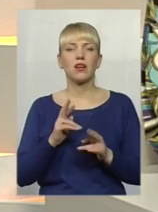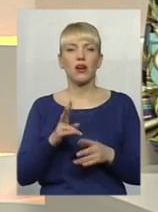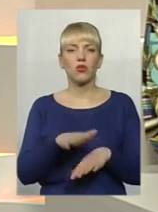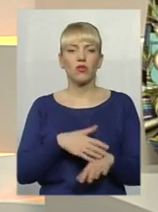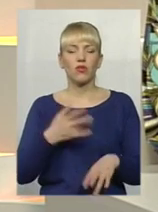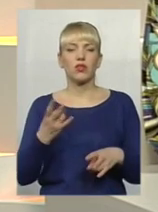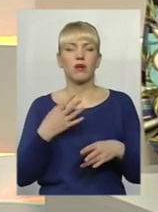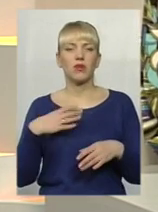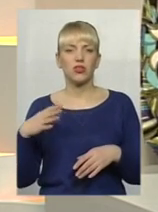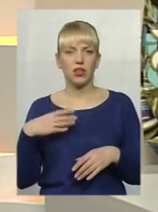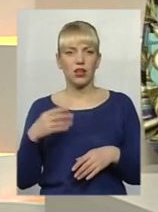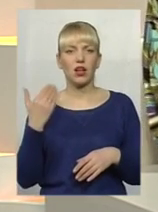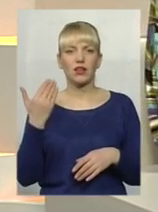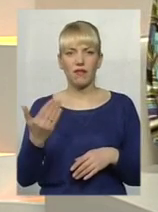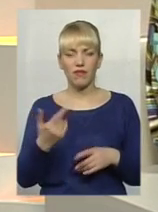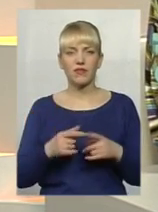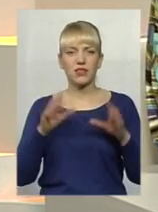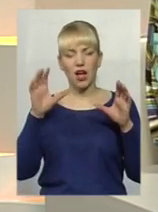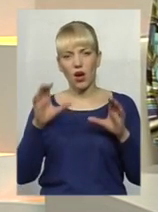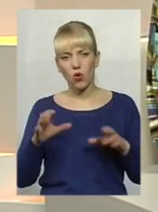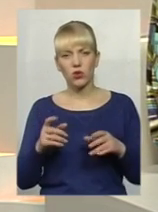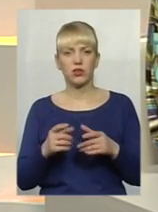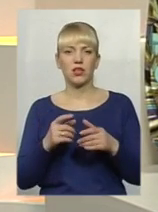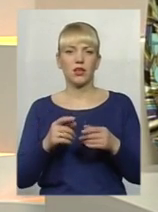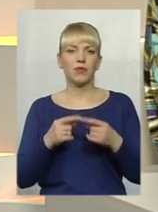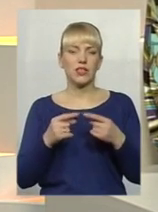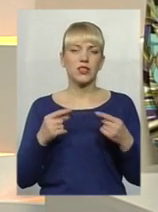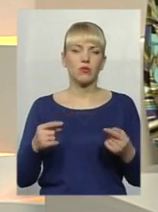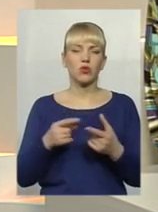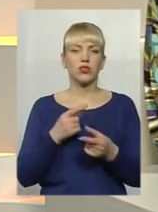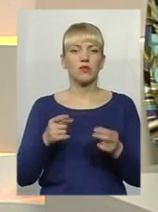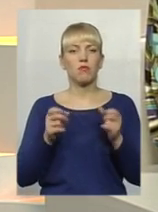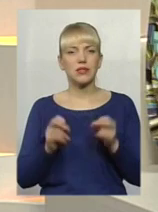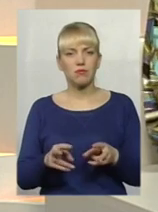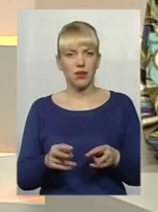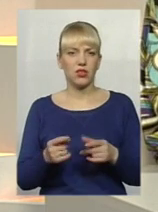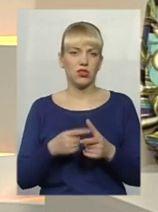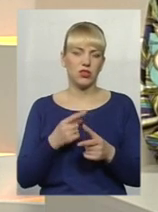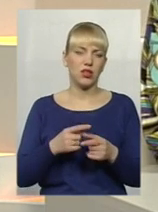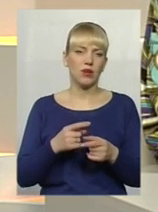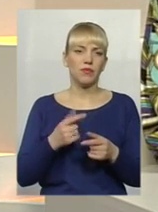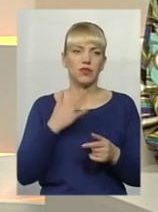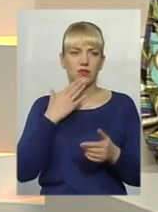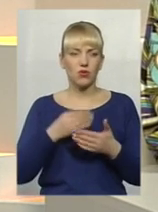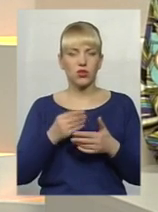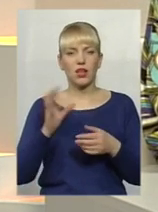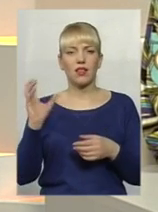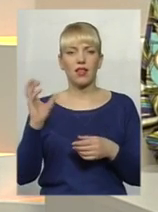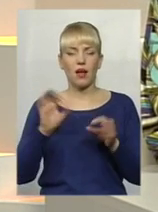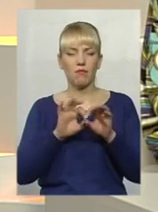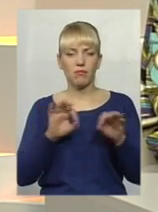аби в законний спосіб, в безпечний спосіб ті свої